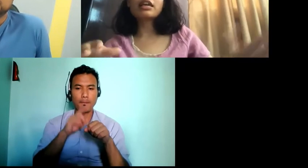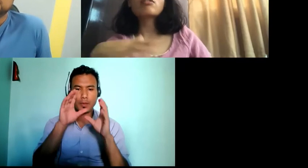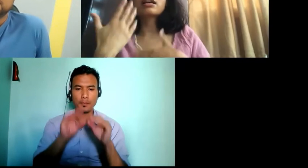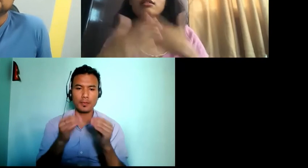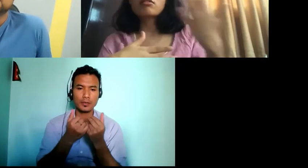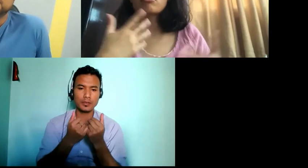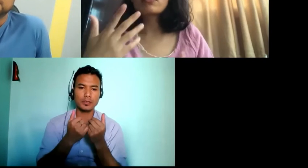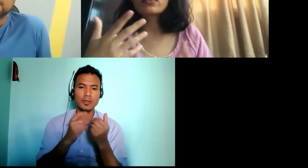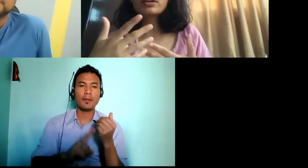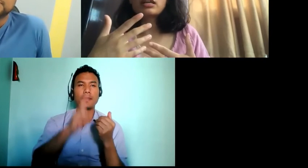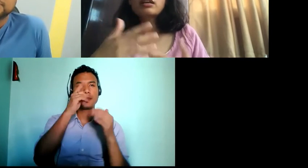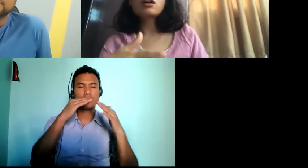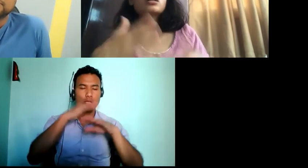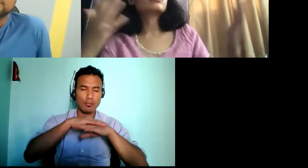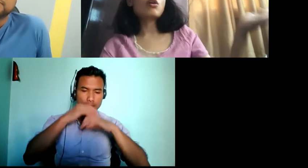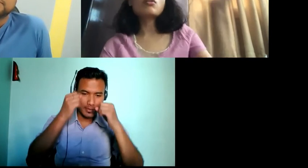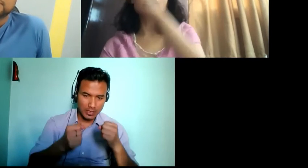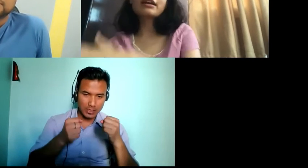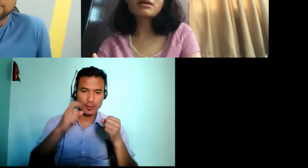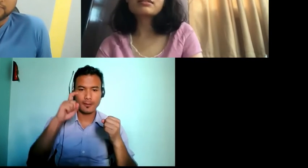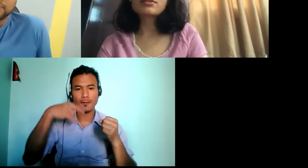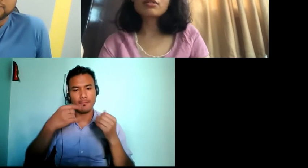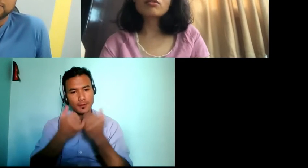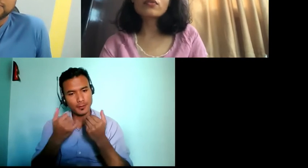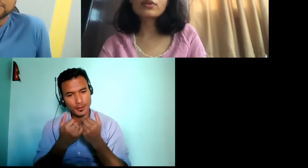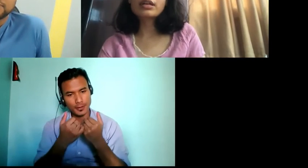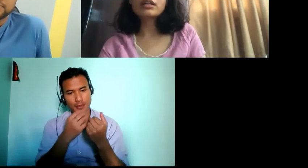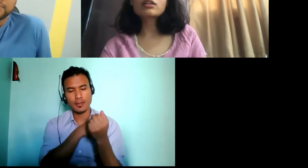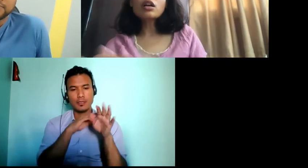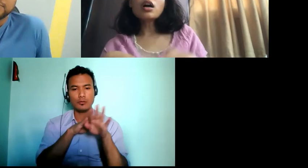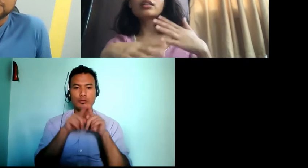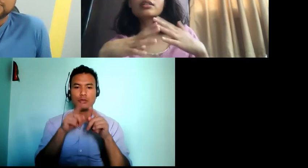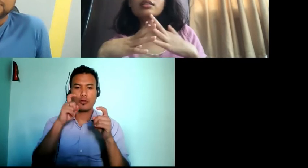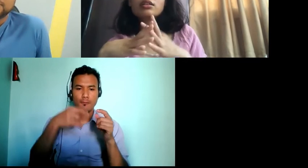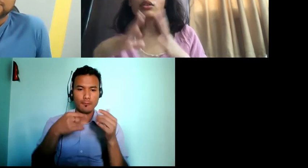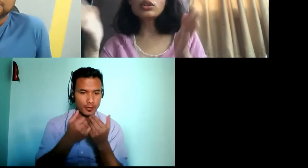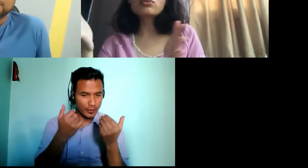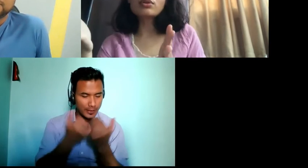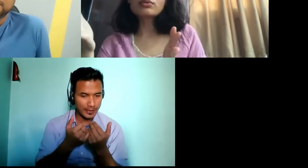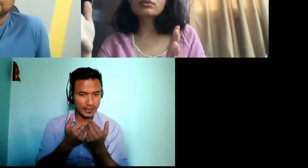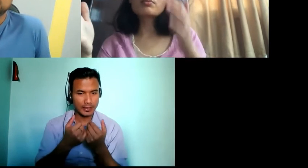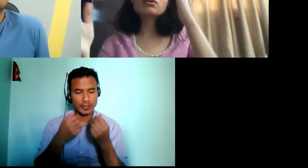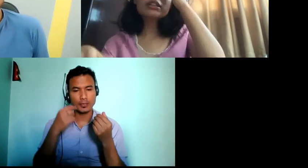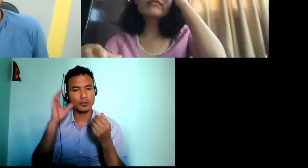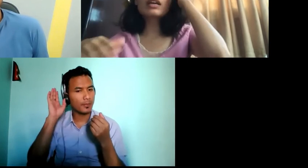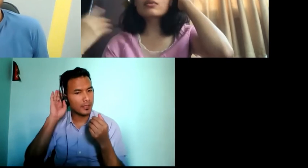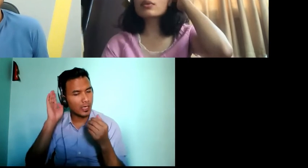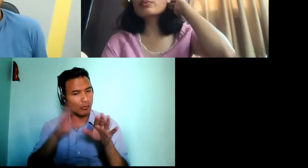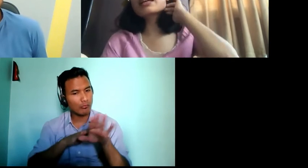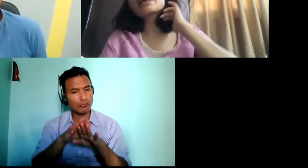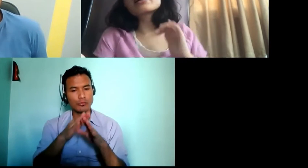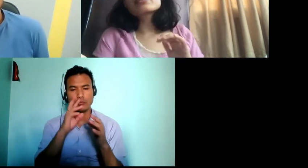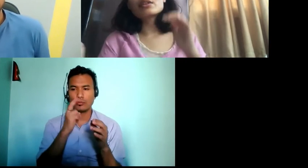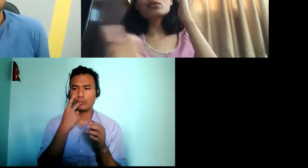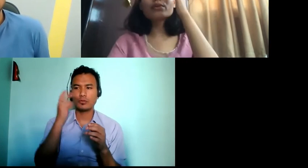बस्ने, एकअर्कासँग गफ गर्ने, अथवा अगाडिकै मान्छेहरूसँग गफ गर्ने होइन. अनि त्यसपछि न्युजहरू त अब कति फेक न्युजहरू